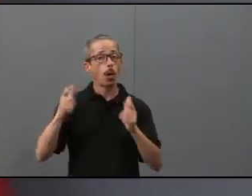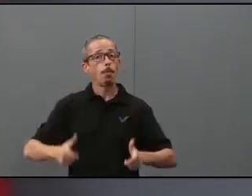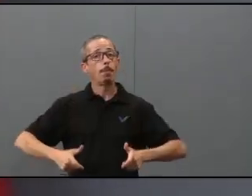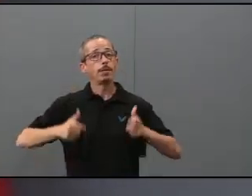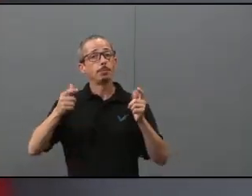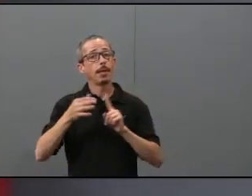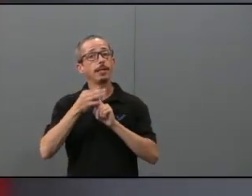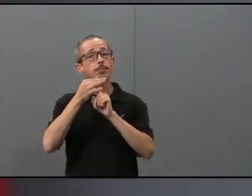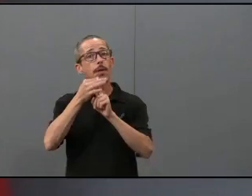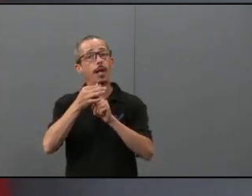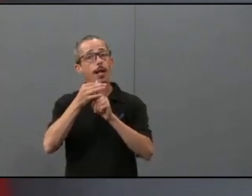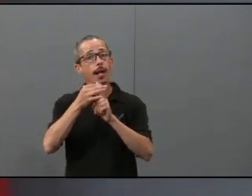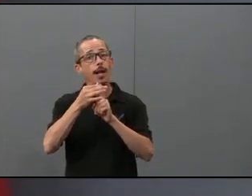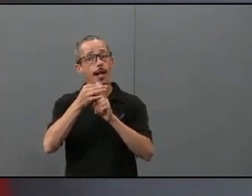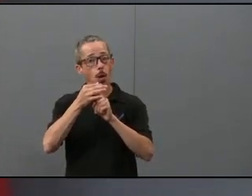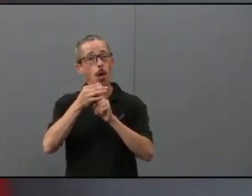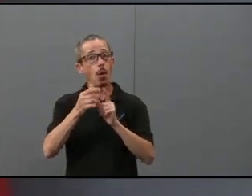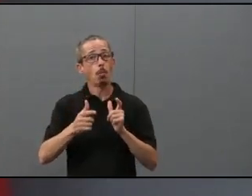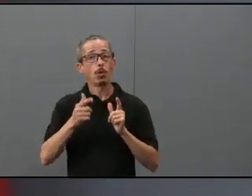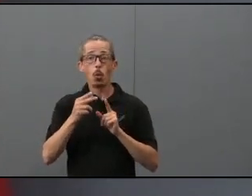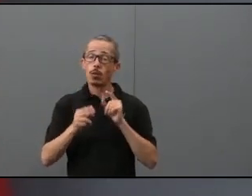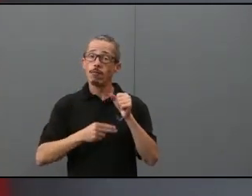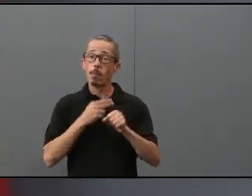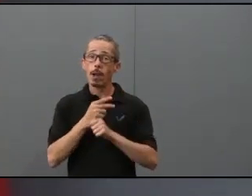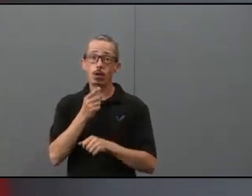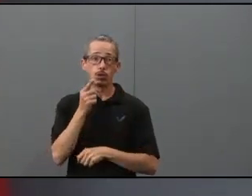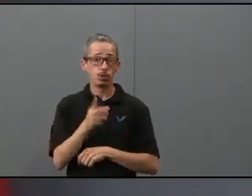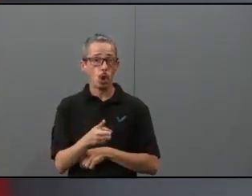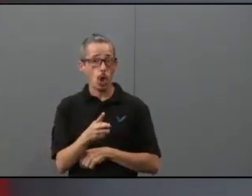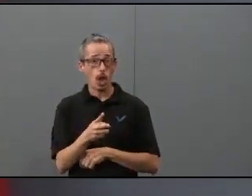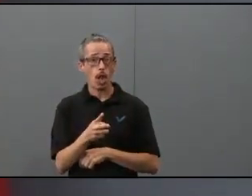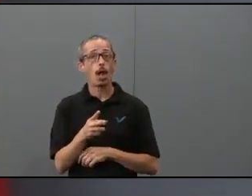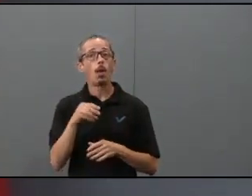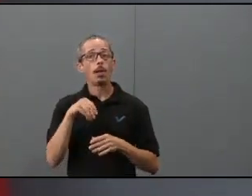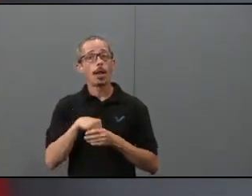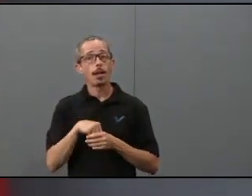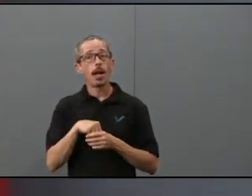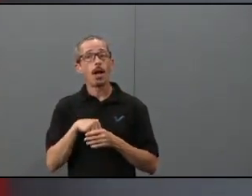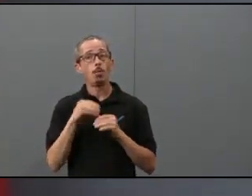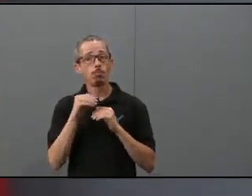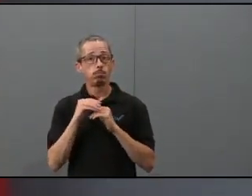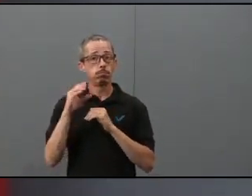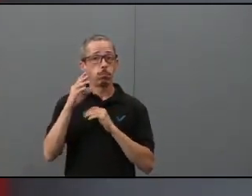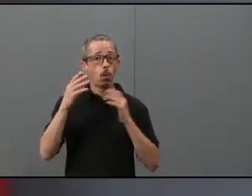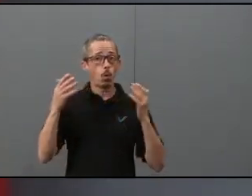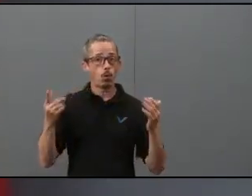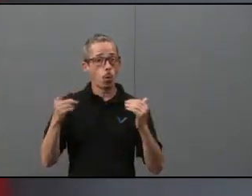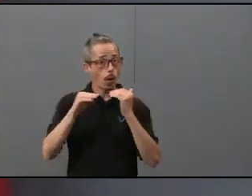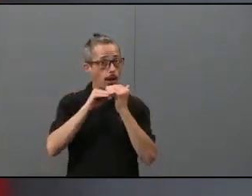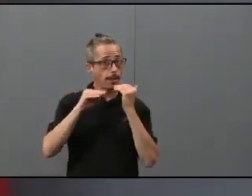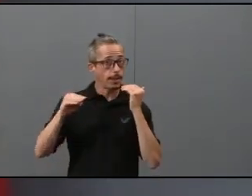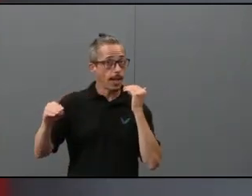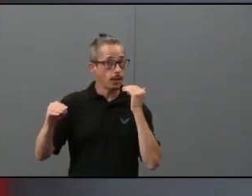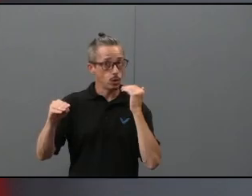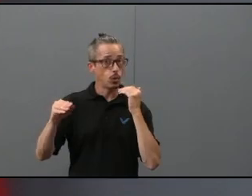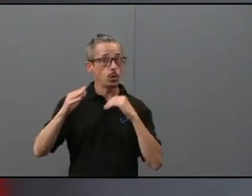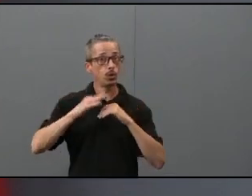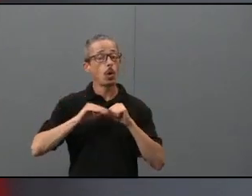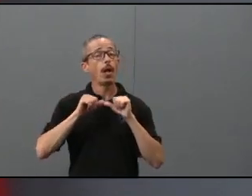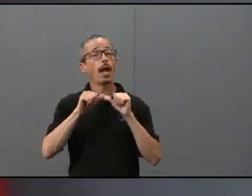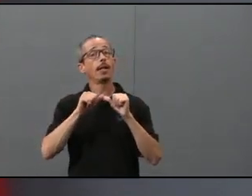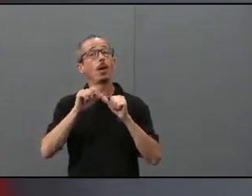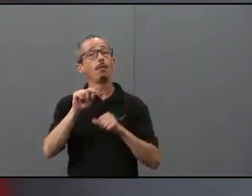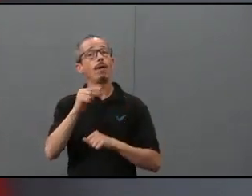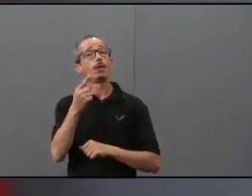principal à usage d'habitation unifamiliale comp comportant actuellement un état sur les meubles situés au